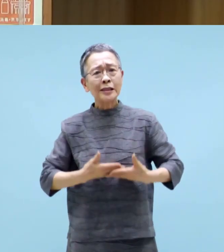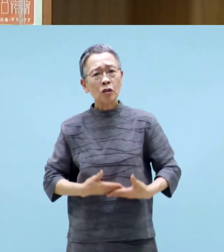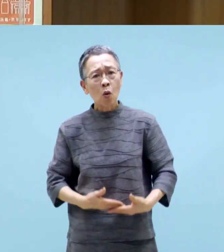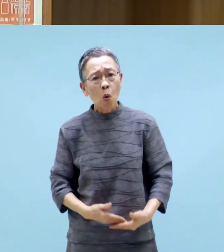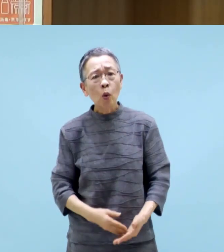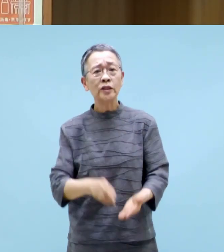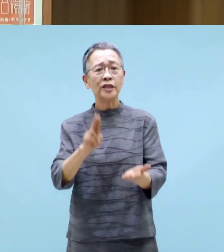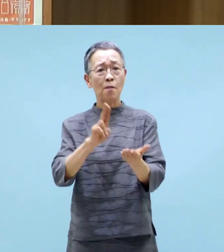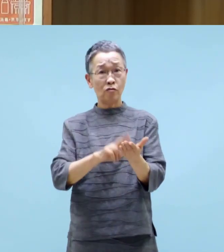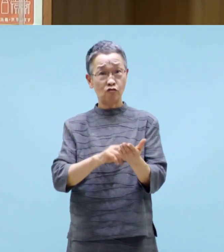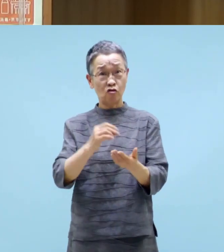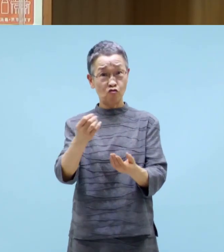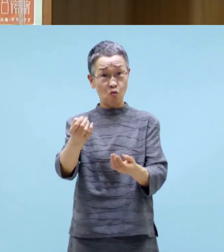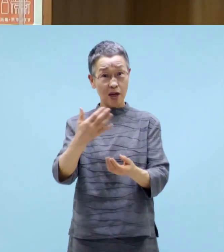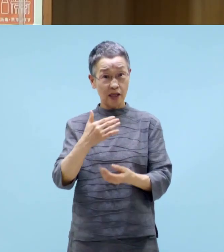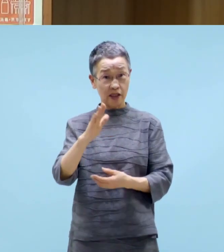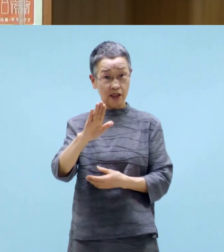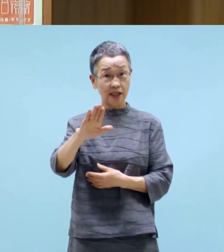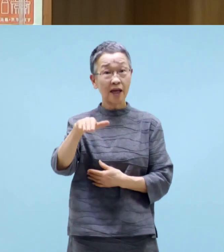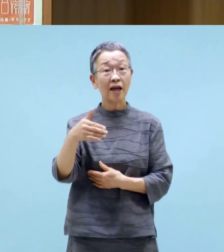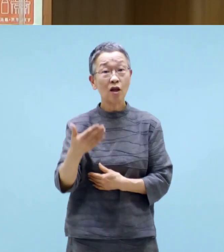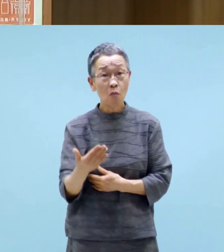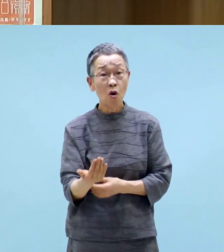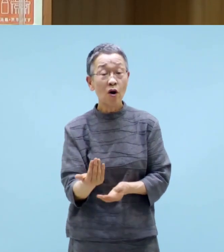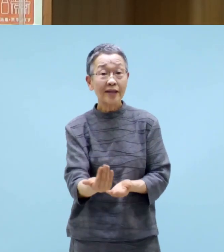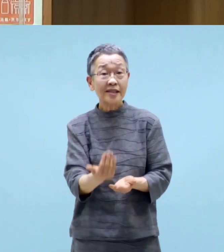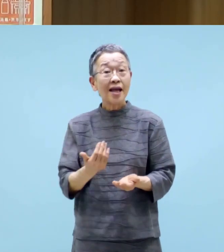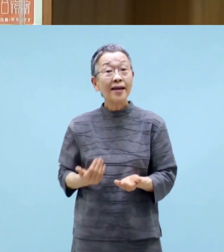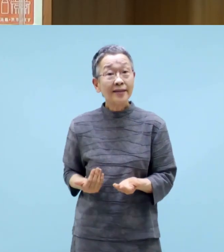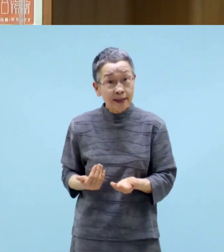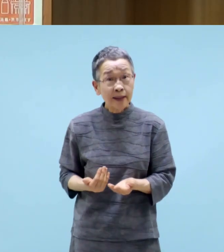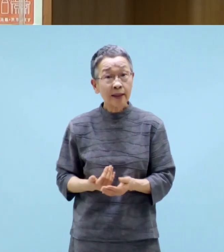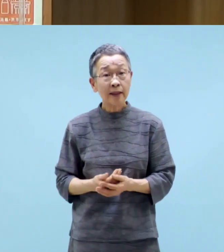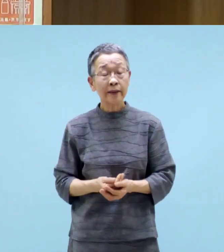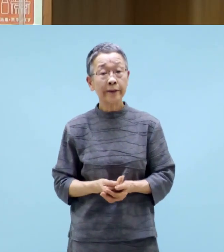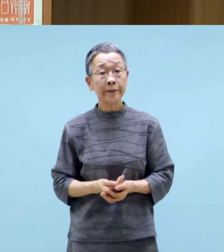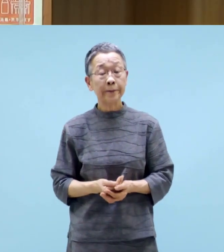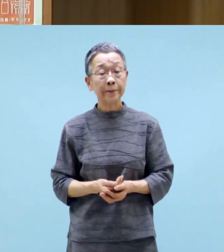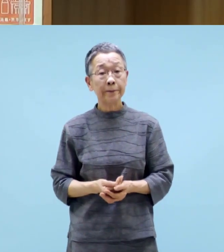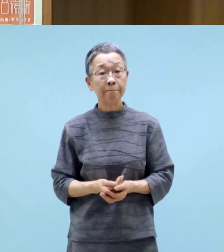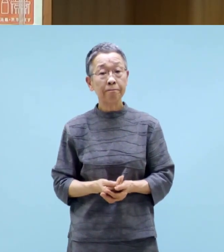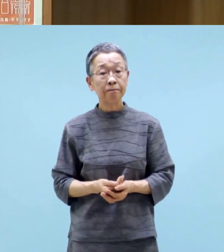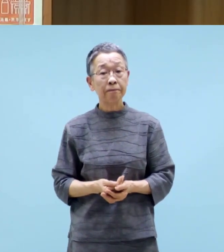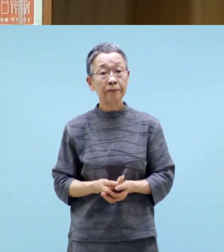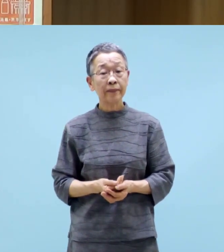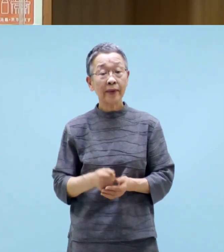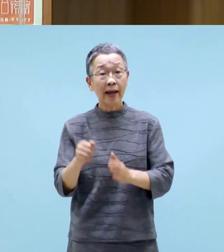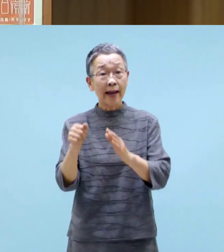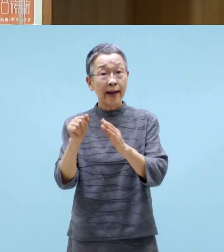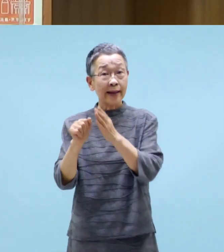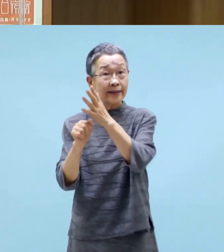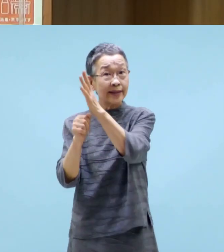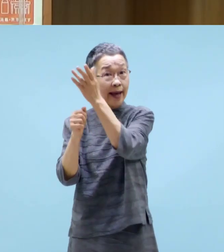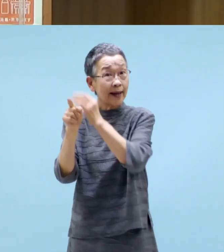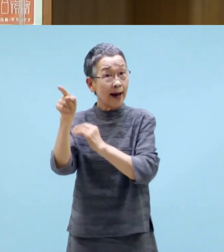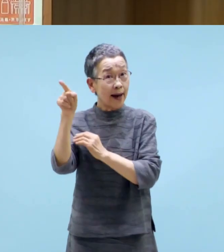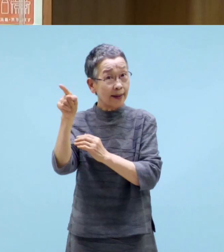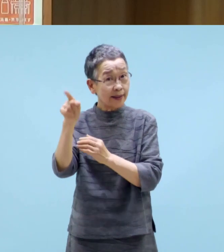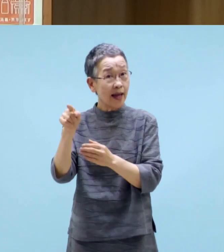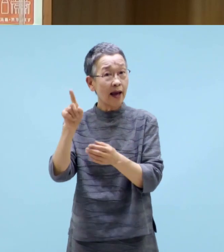ども、事前にですね、その聖火リレーを中止するかどう